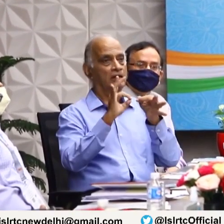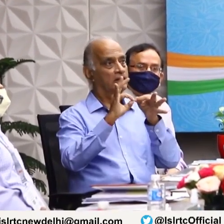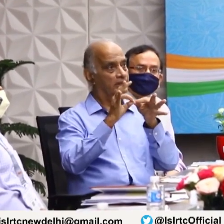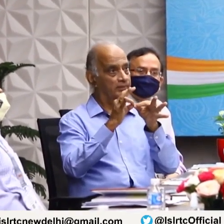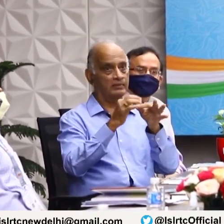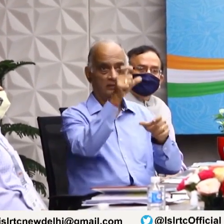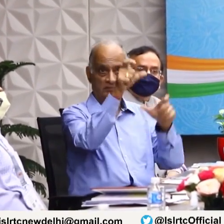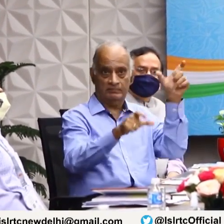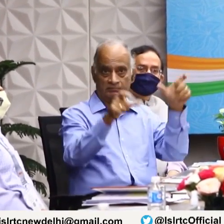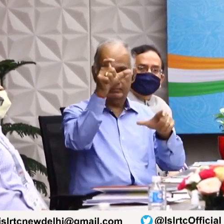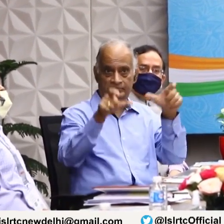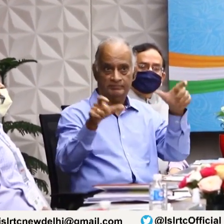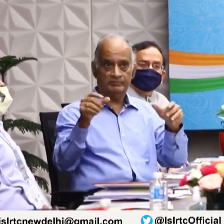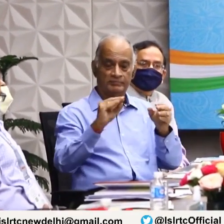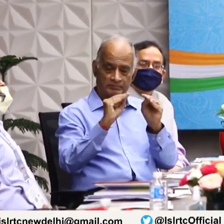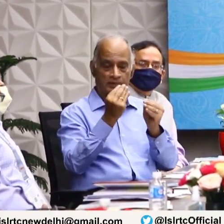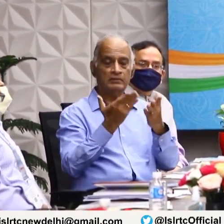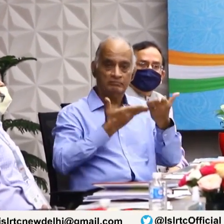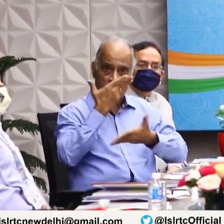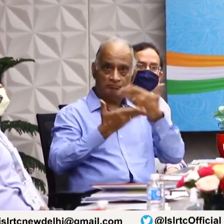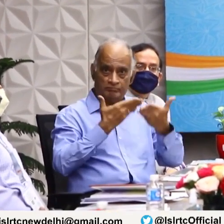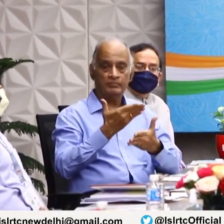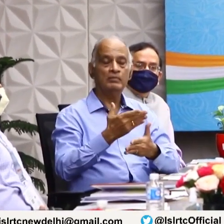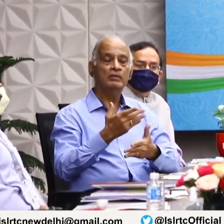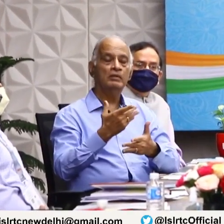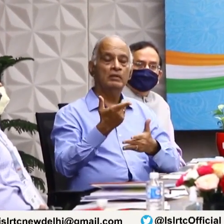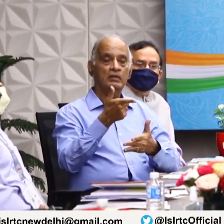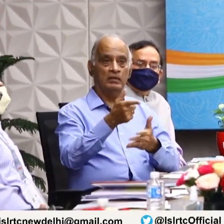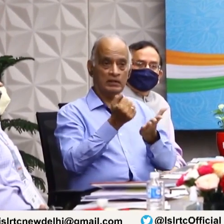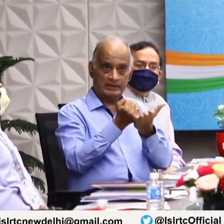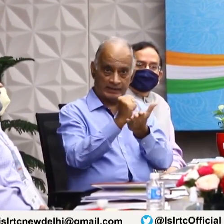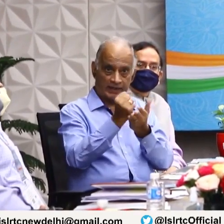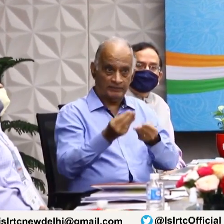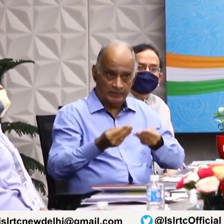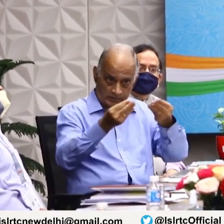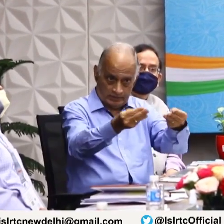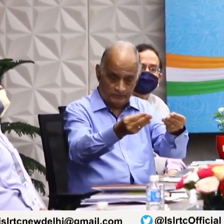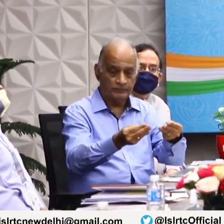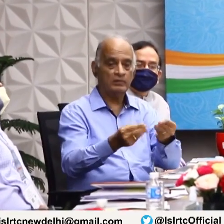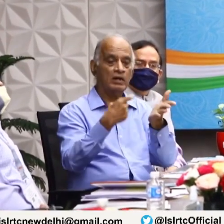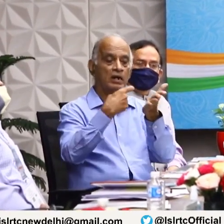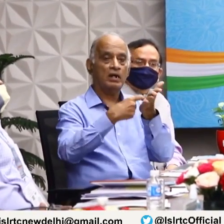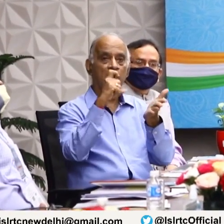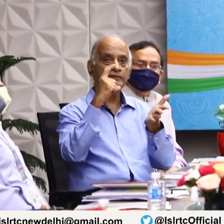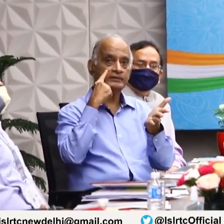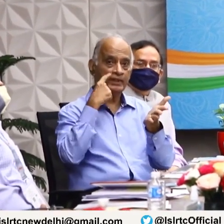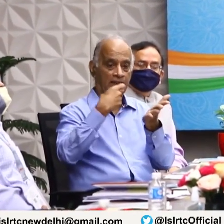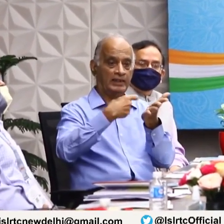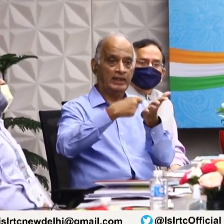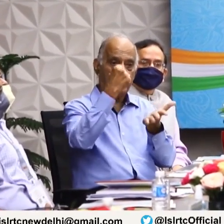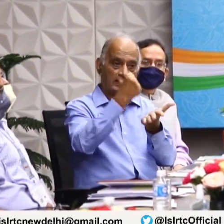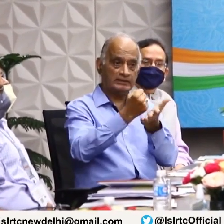है। और भी ज़्यादा जो हमारे जैसे इंटरप्रेटर्स हैं तो उनके और बेटर क्वालिटी के लिए उनको एक